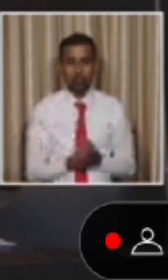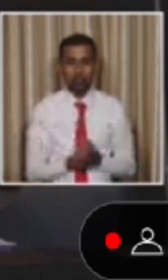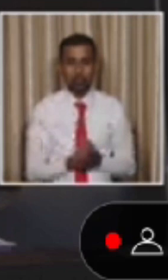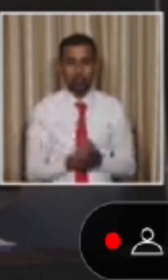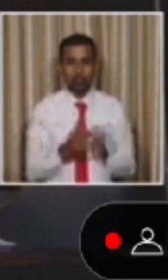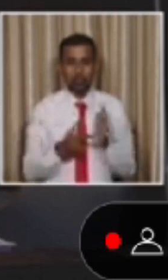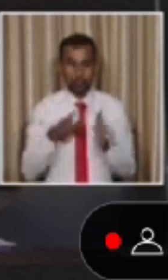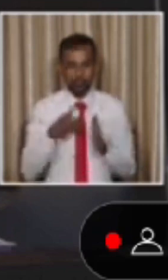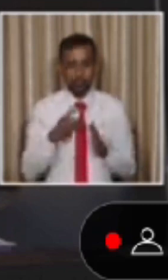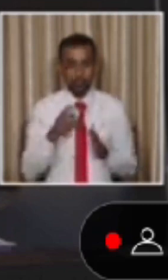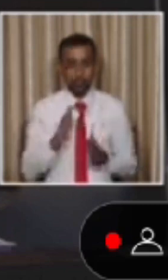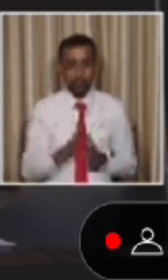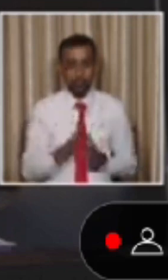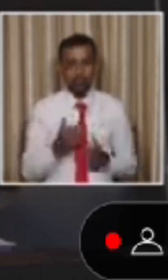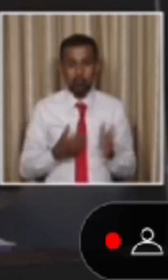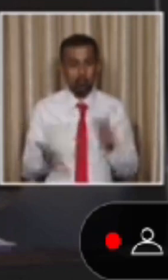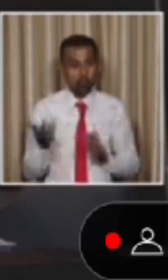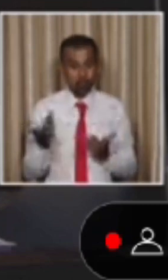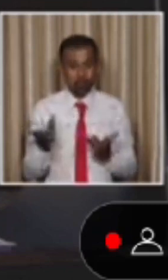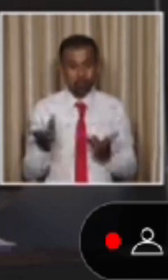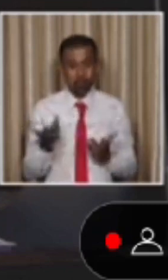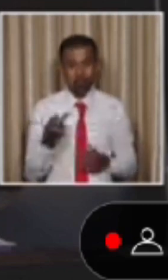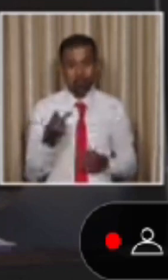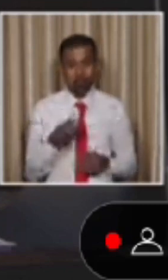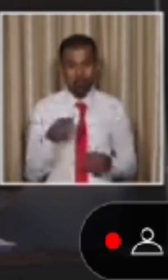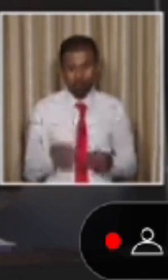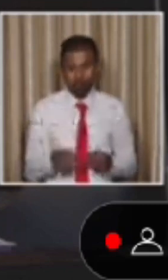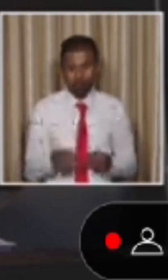තාක්ෂණික හේතුවක් හින්දා. හැබැයි ගරු කතානායක නියෝජ්‍ය කතානායකතුමනි මේක